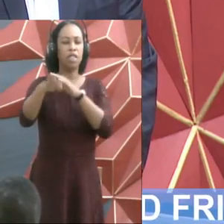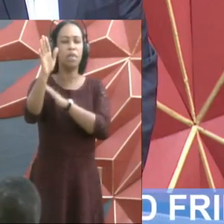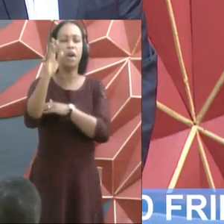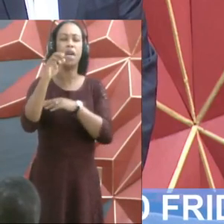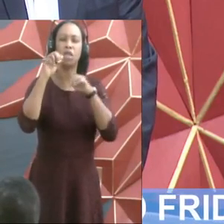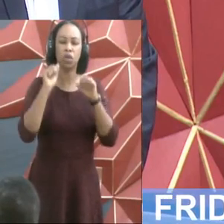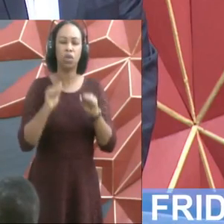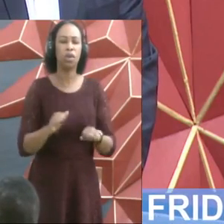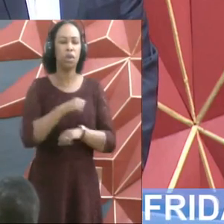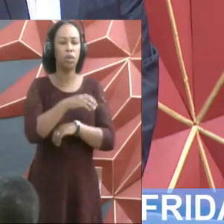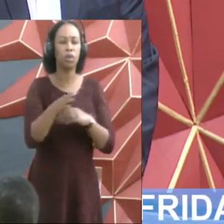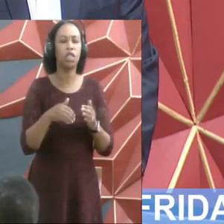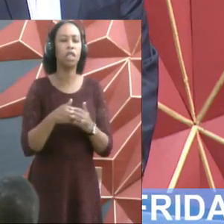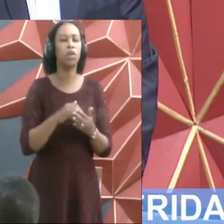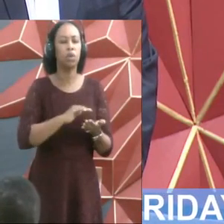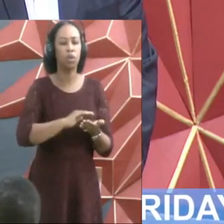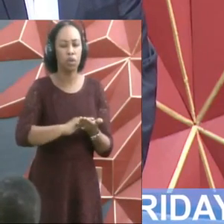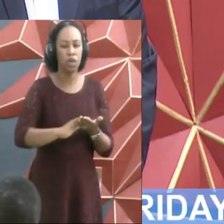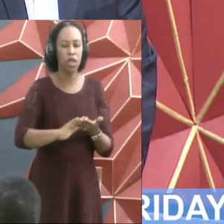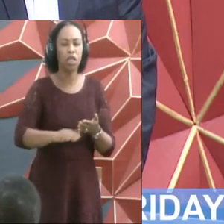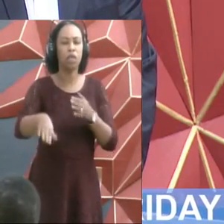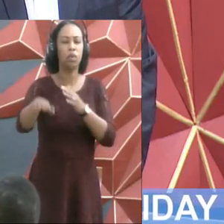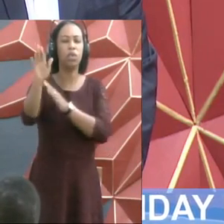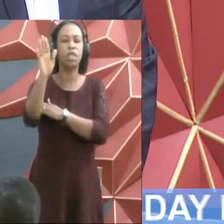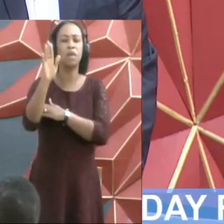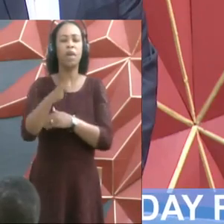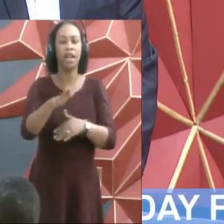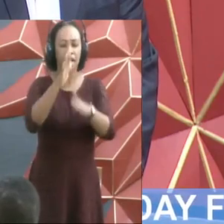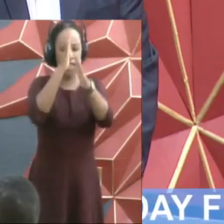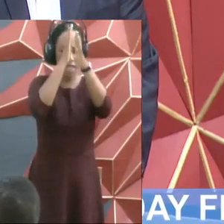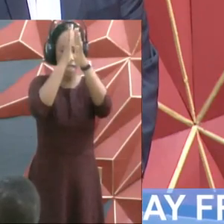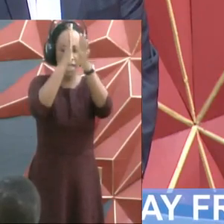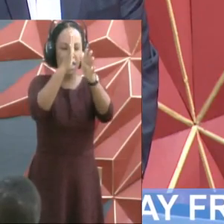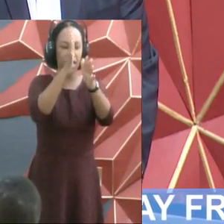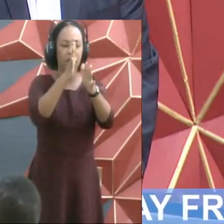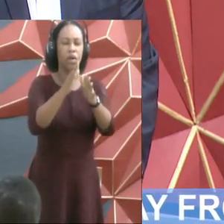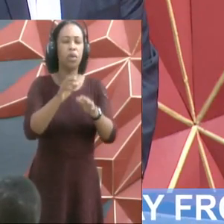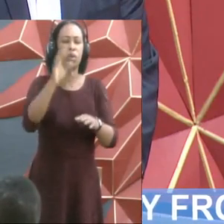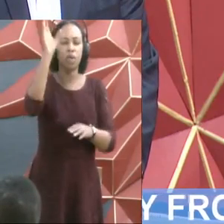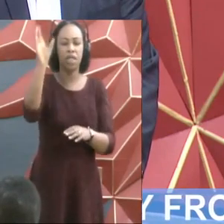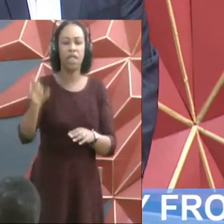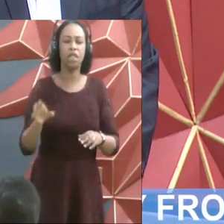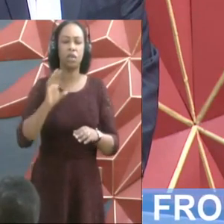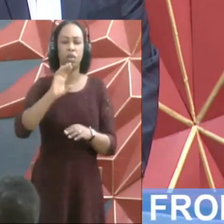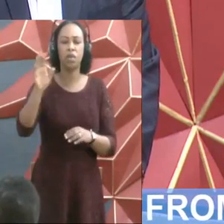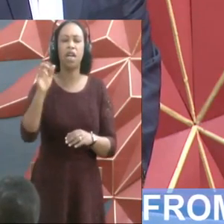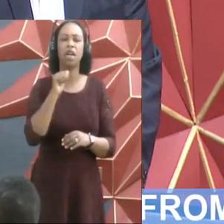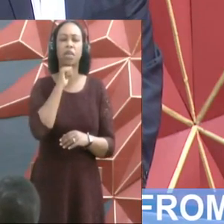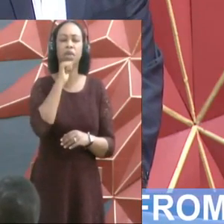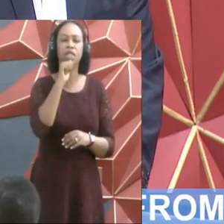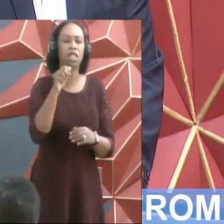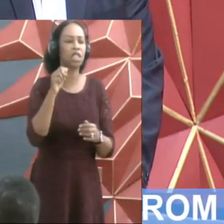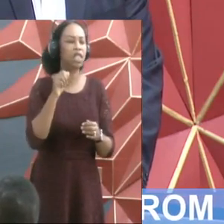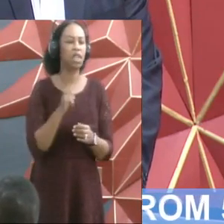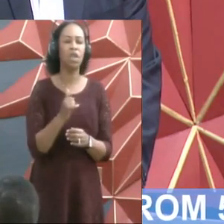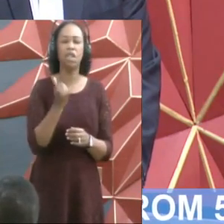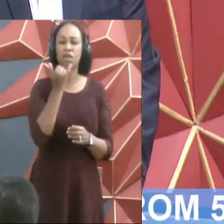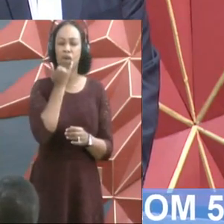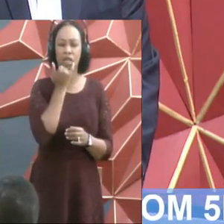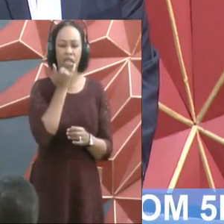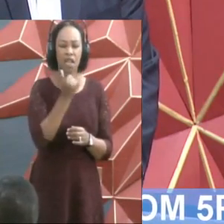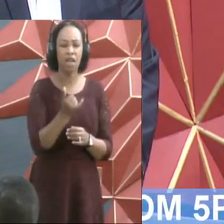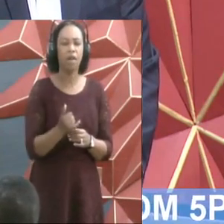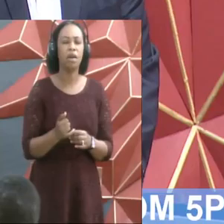byose udutunganye. Uri Imana data mwami. Witanze ku musaraba nta cyaha wakoze. Ahubwo mwami